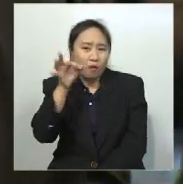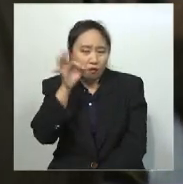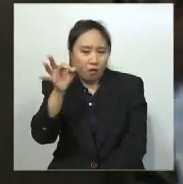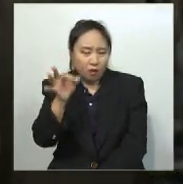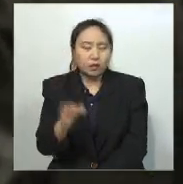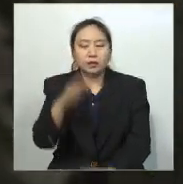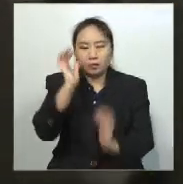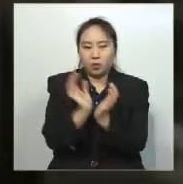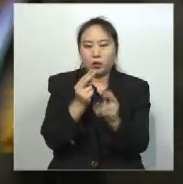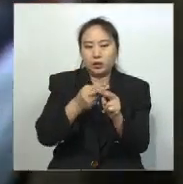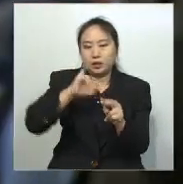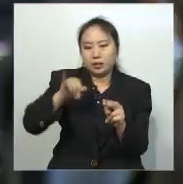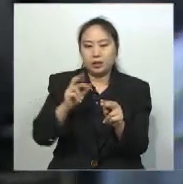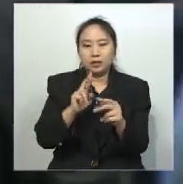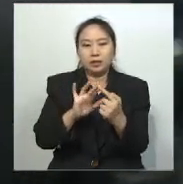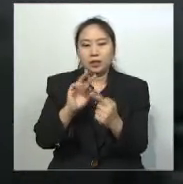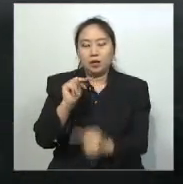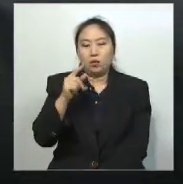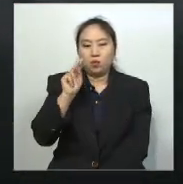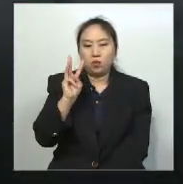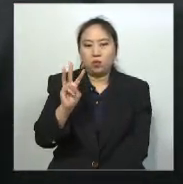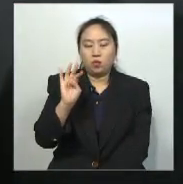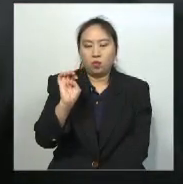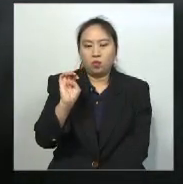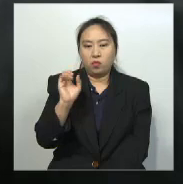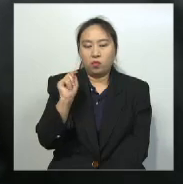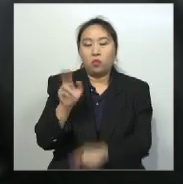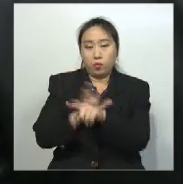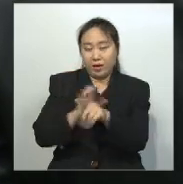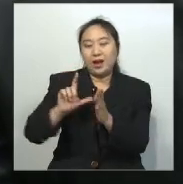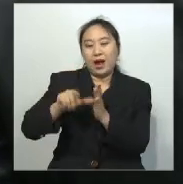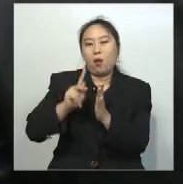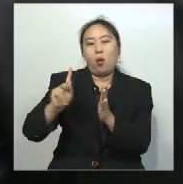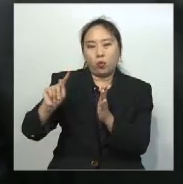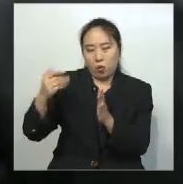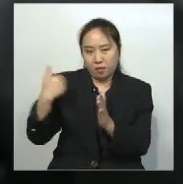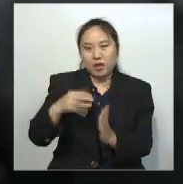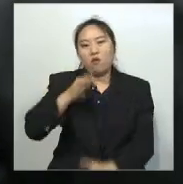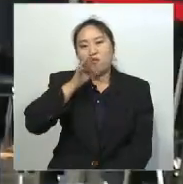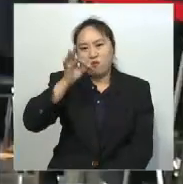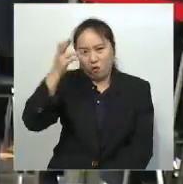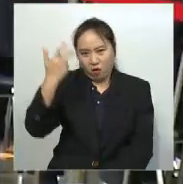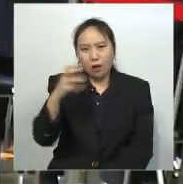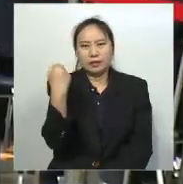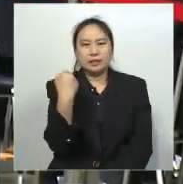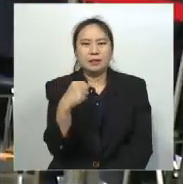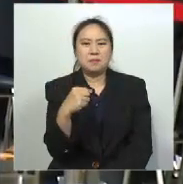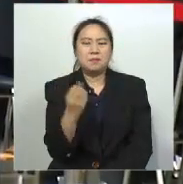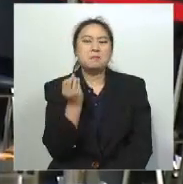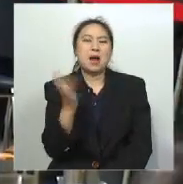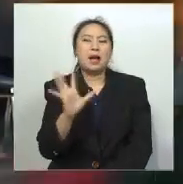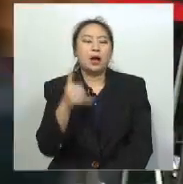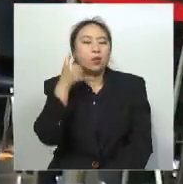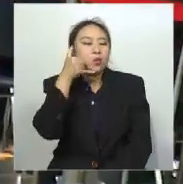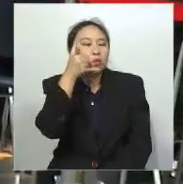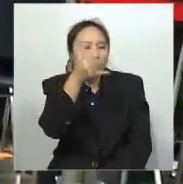จรุงวิทย์ภูมิมาเลขาธิการกกต.ก็เปิดเผยว่ามีเรื่องร้องเรียนเข้ามาแล้ว10เรื่องส่วนใหญ่จะเป็นพฤติการโทรไป